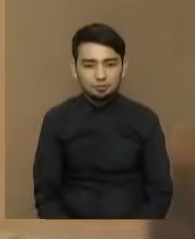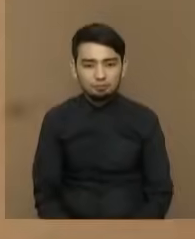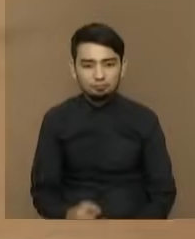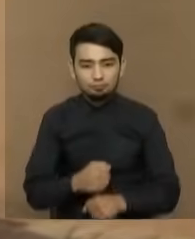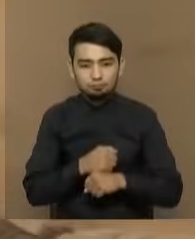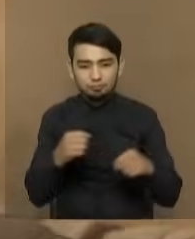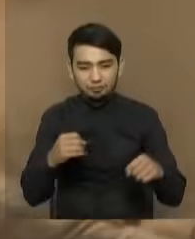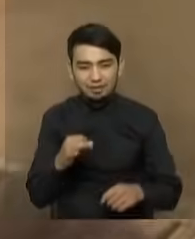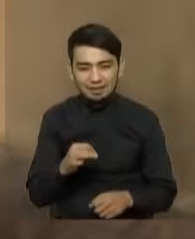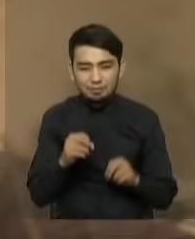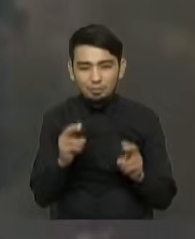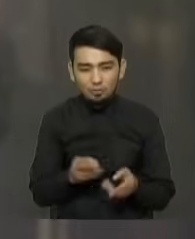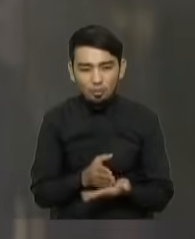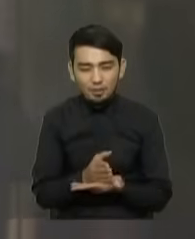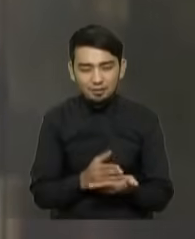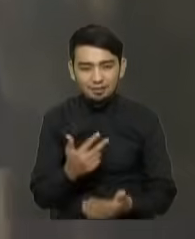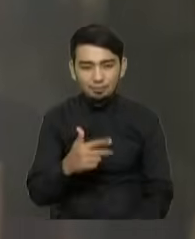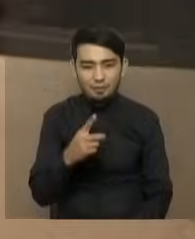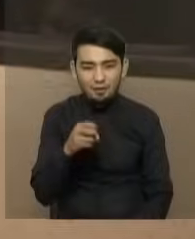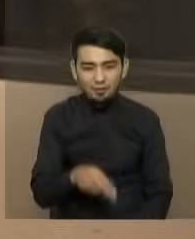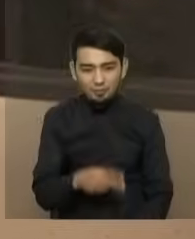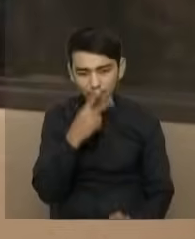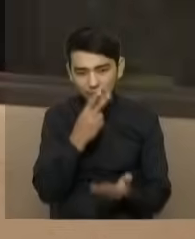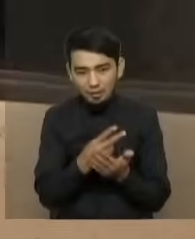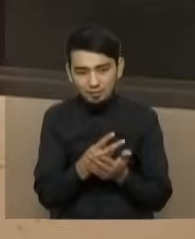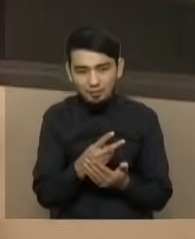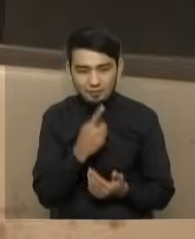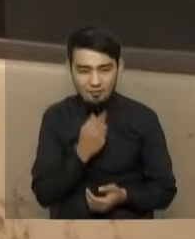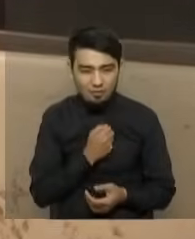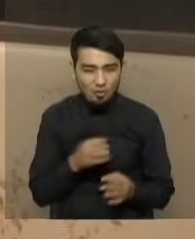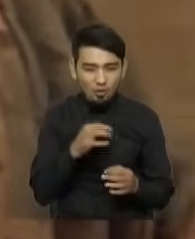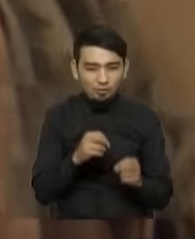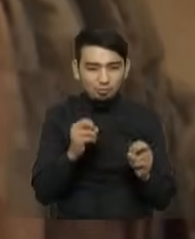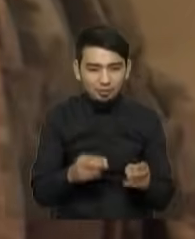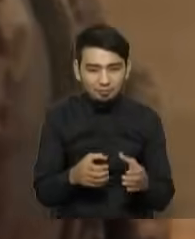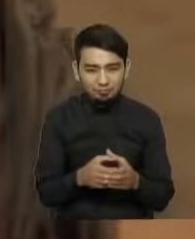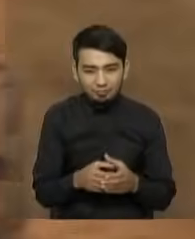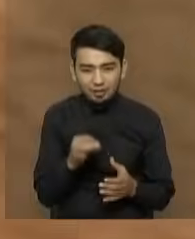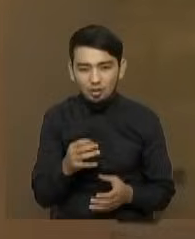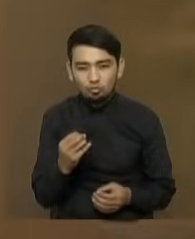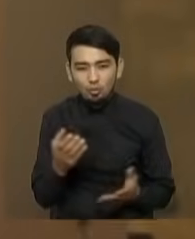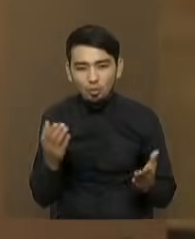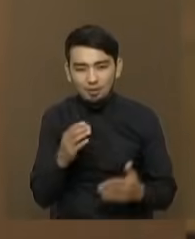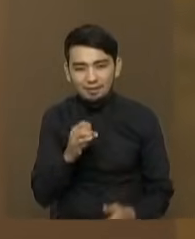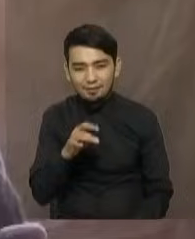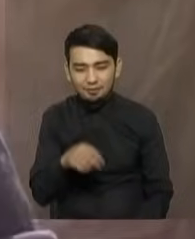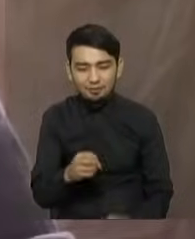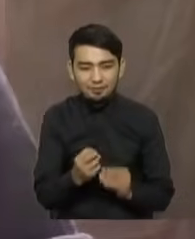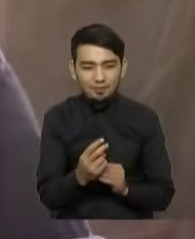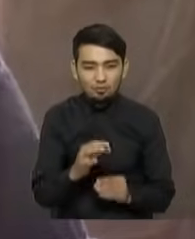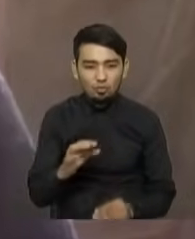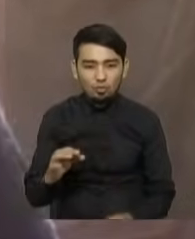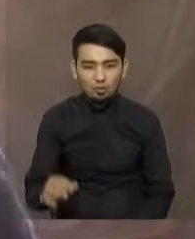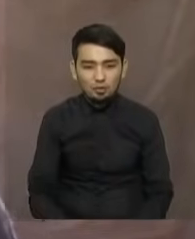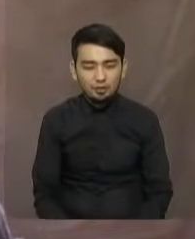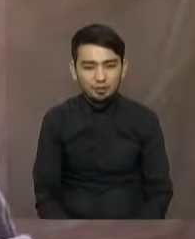Взрывы и спецоперации. 31 канал покажет будни бойцов спецподразделений. О чем еще сериал 12.00? Мой